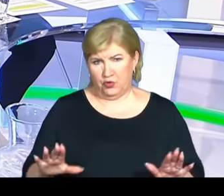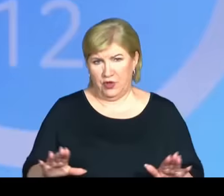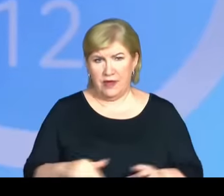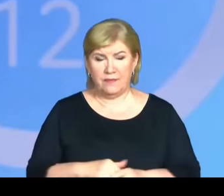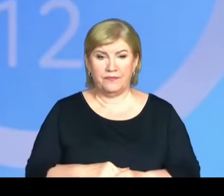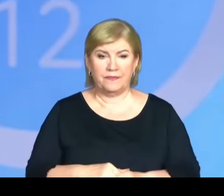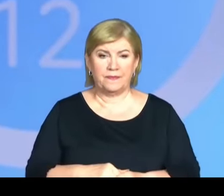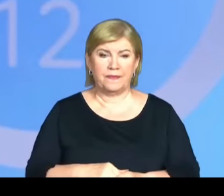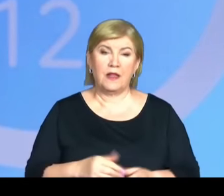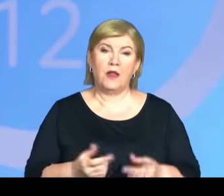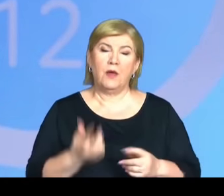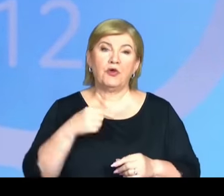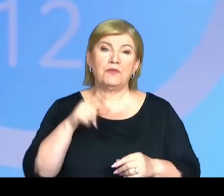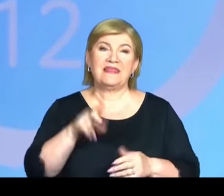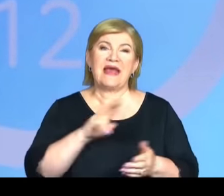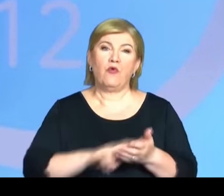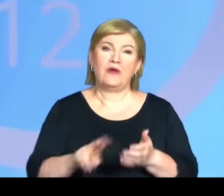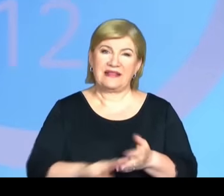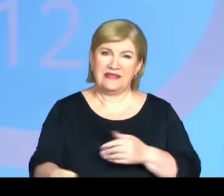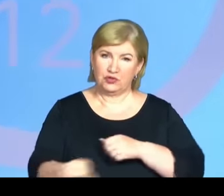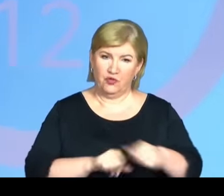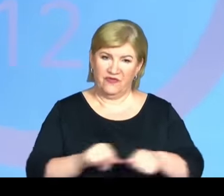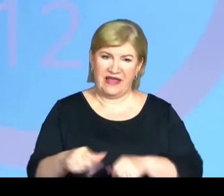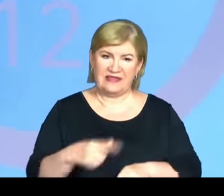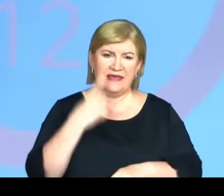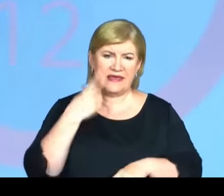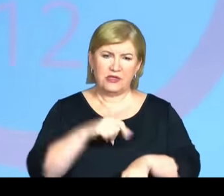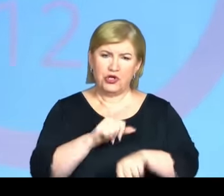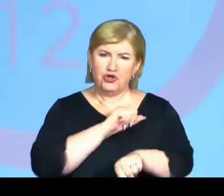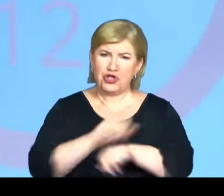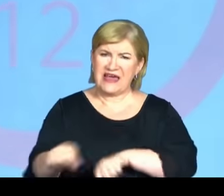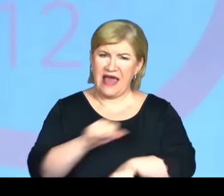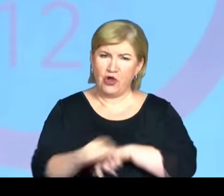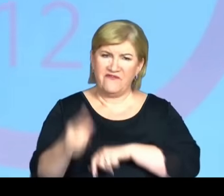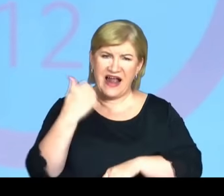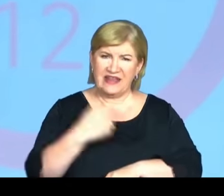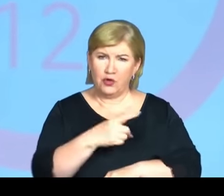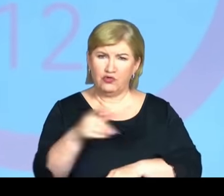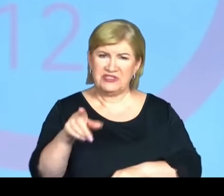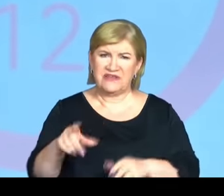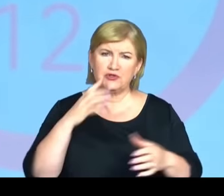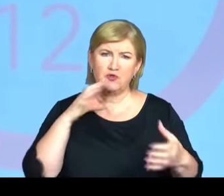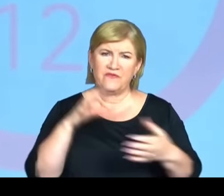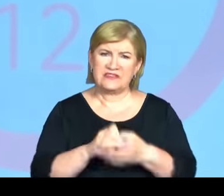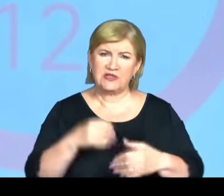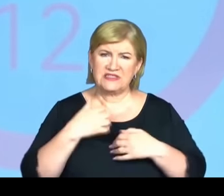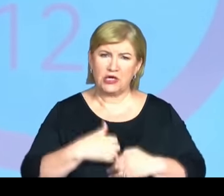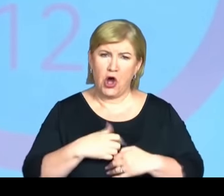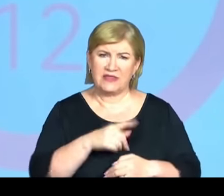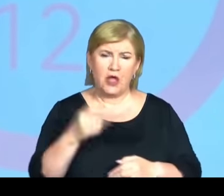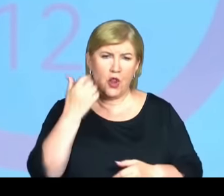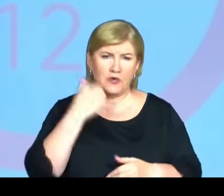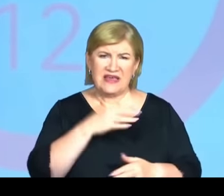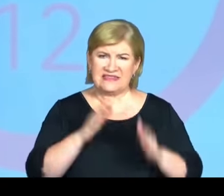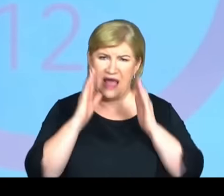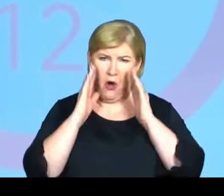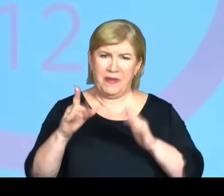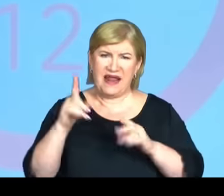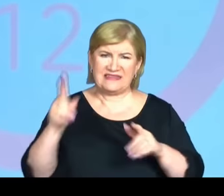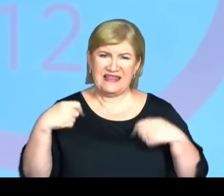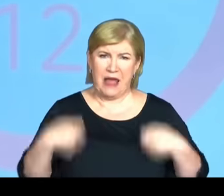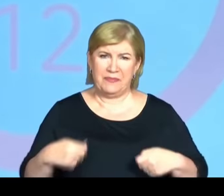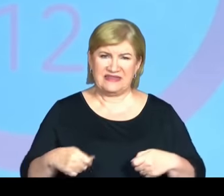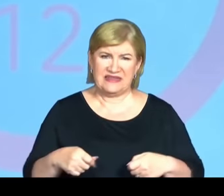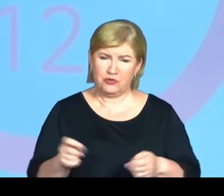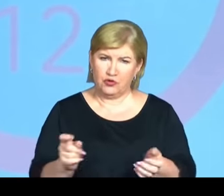Poďme ale na úradnickú vládu. Keď šikanovali ľudí, pán moderátor, v súvislosti s covidom, tak ľudia naozaj sa obracali na prezidentku a